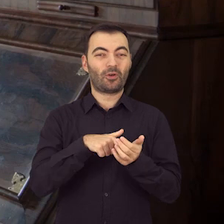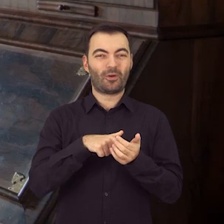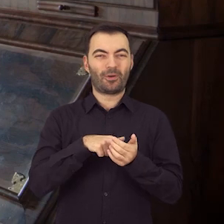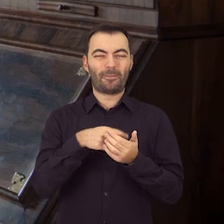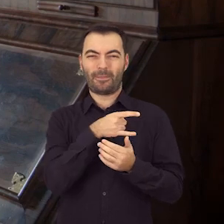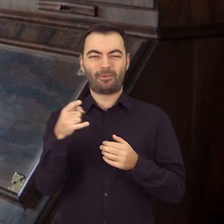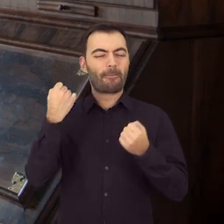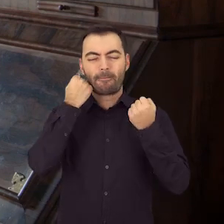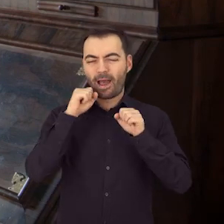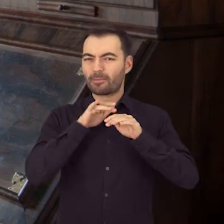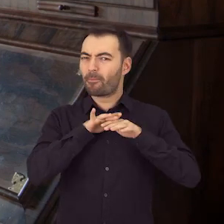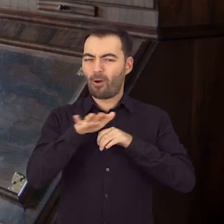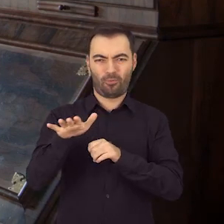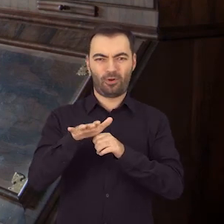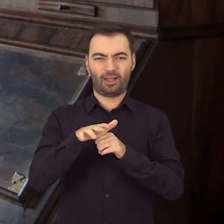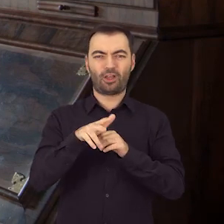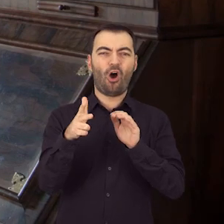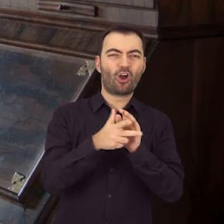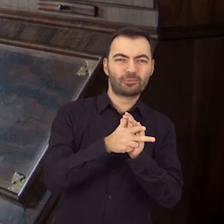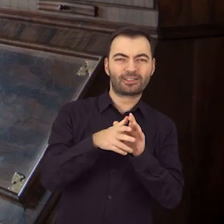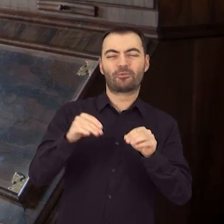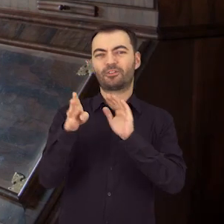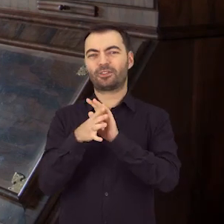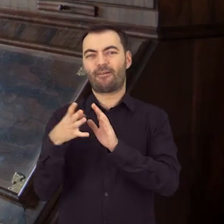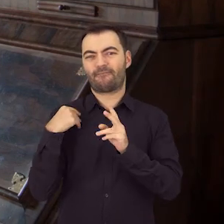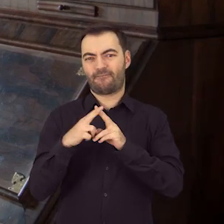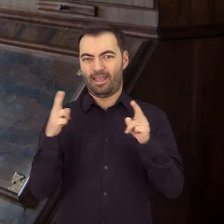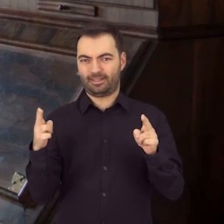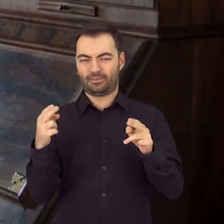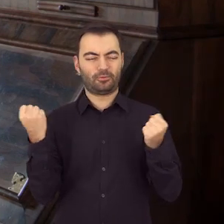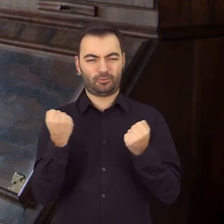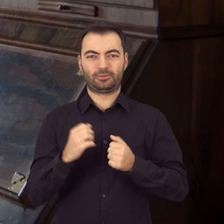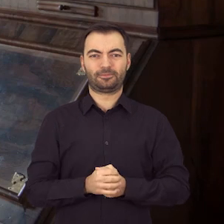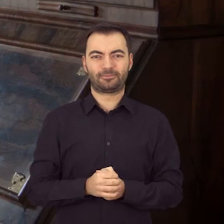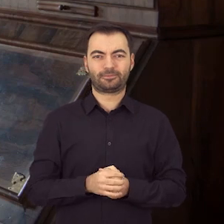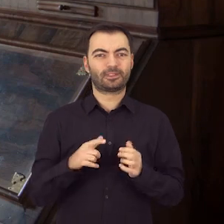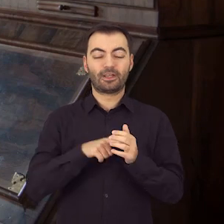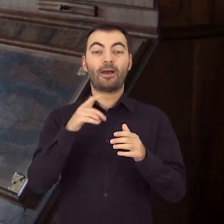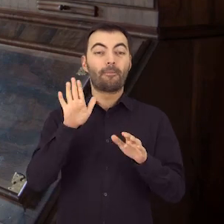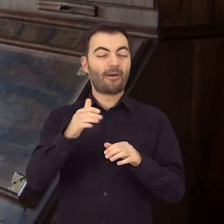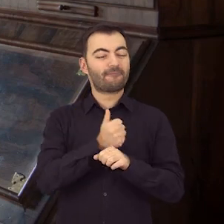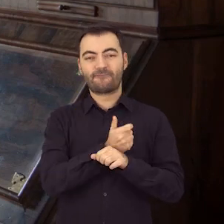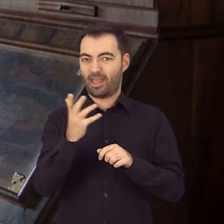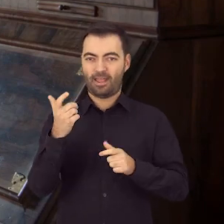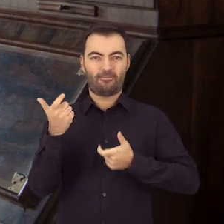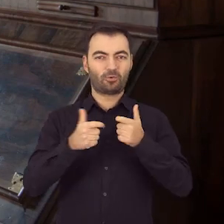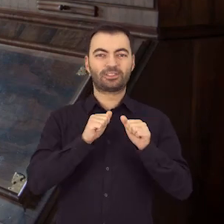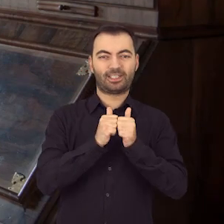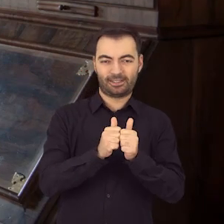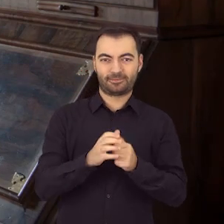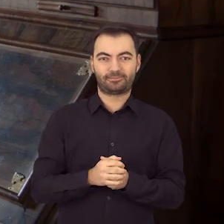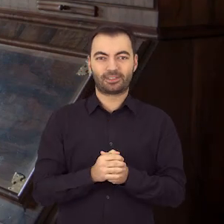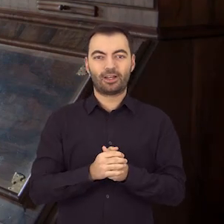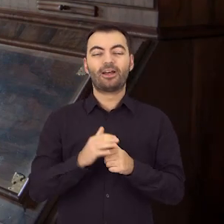była bardzo popularnym w XVIII i na początku XIX wieku typem mebla, meblem wielofunkcyjnym. Na